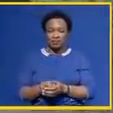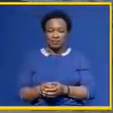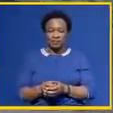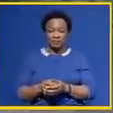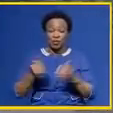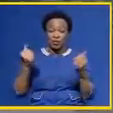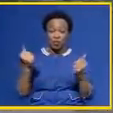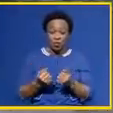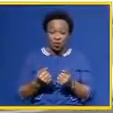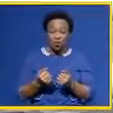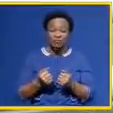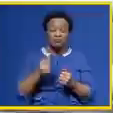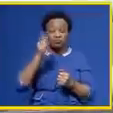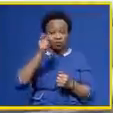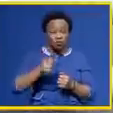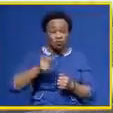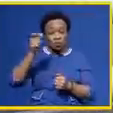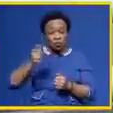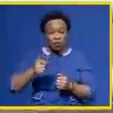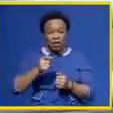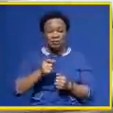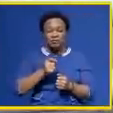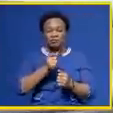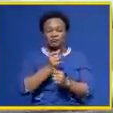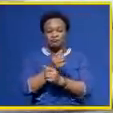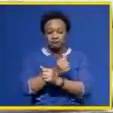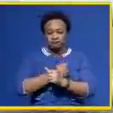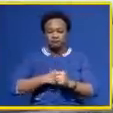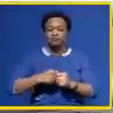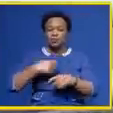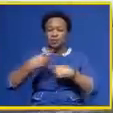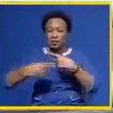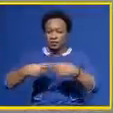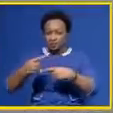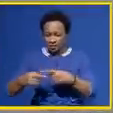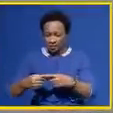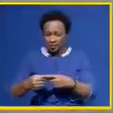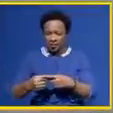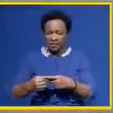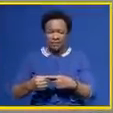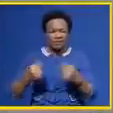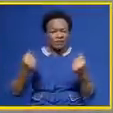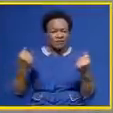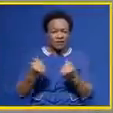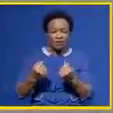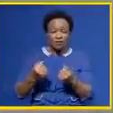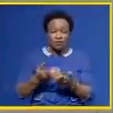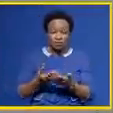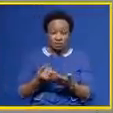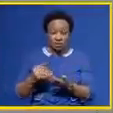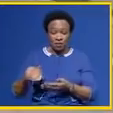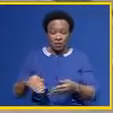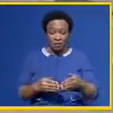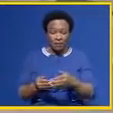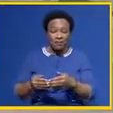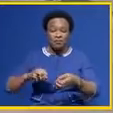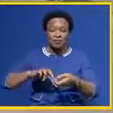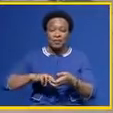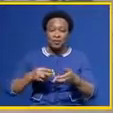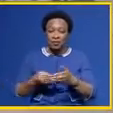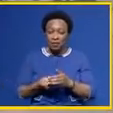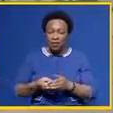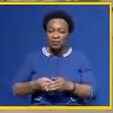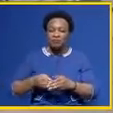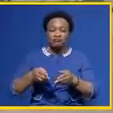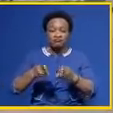Juhudi za kuwanusuru watu waliokumbwa na adha hiyo ya mafuriko zinaendelea, japo ni vigumu kutokana na miundombinu ya barabara na madaraja kuharibiwa